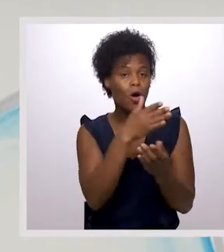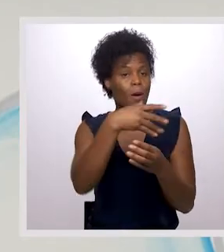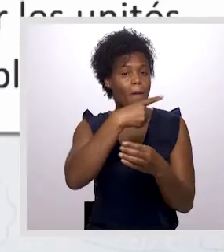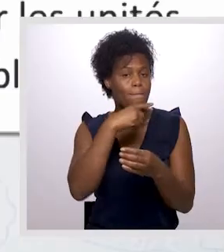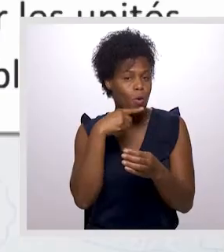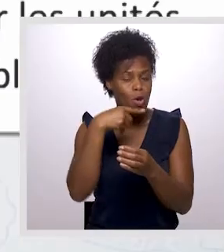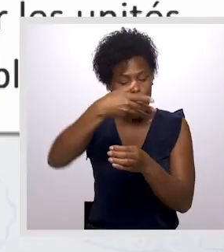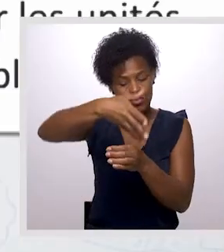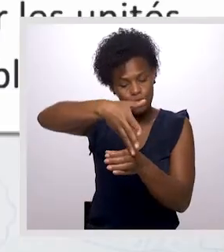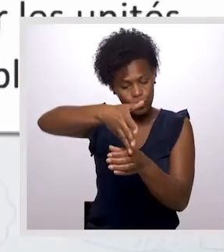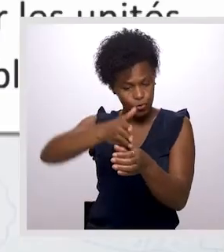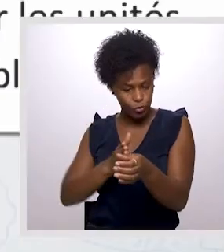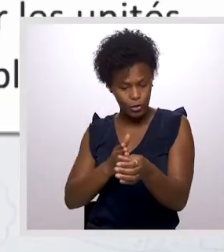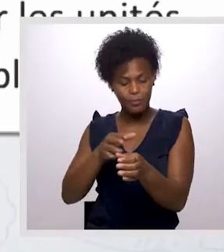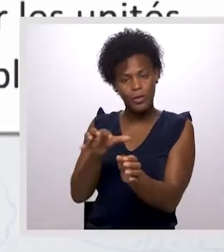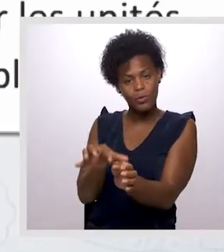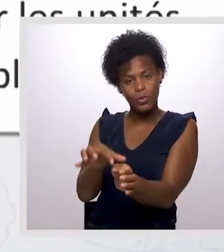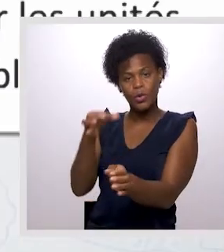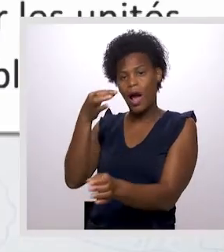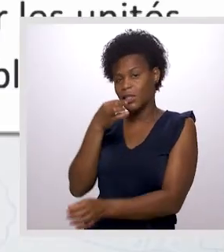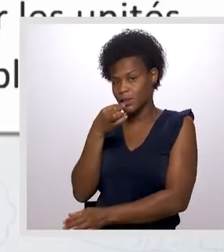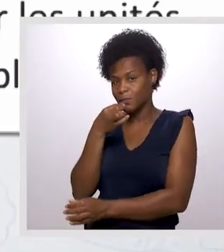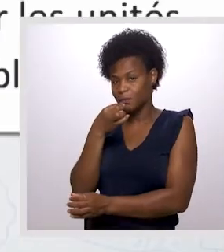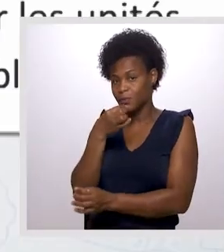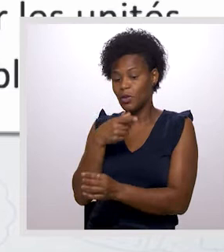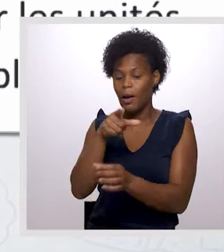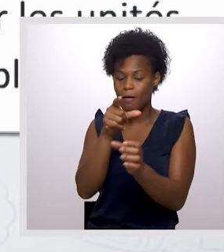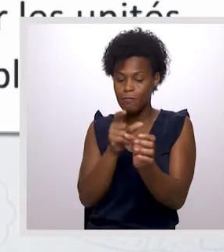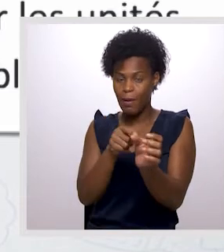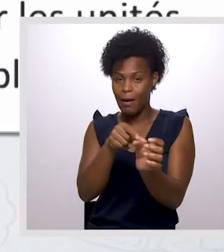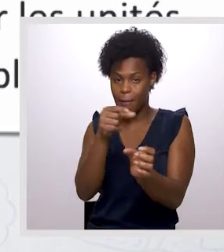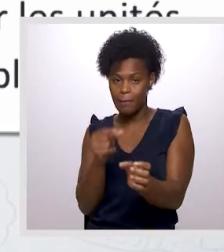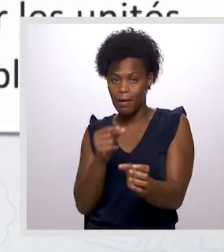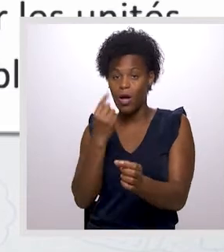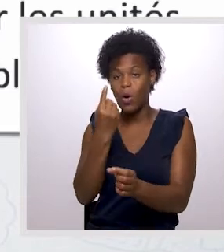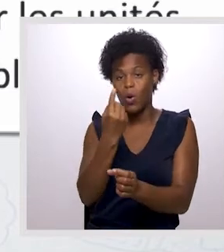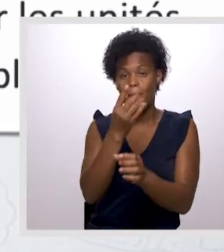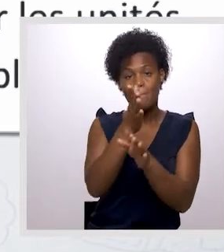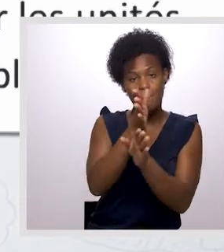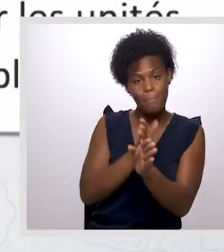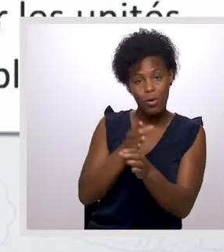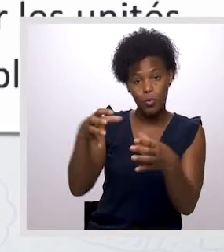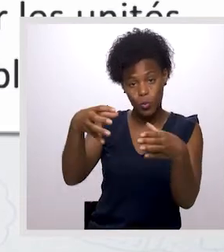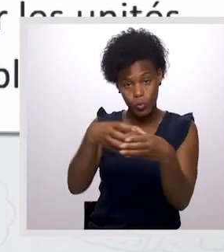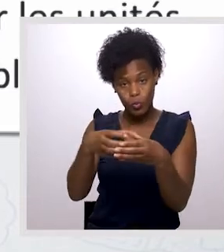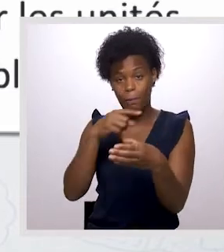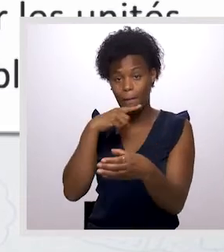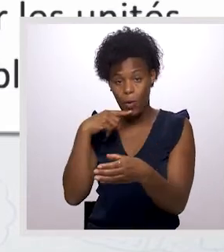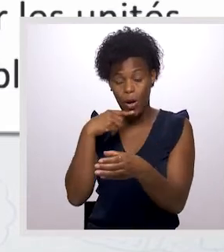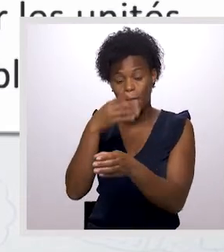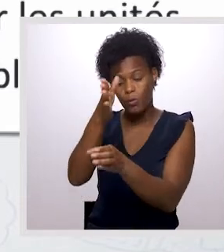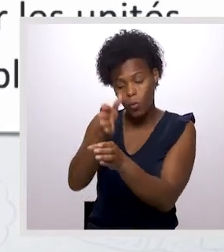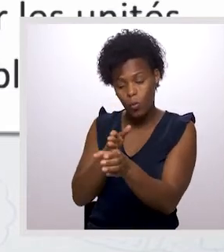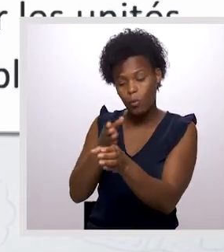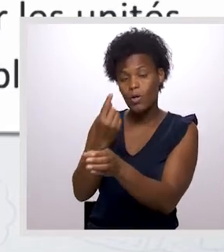fatia, c'est juste une partie d'un ensemble, une partie du gâteau. Alors, je